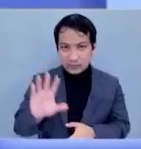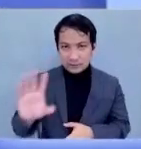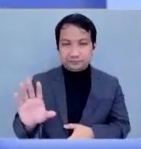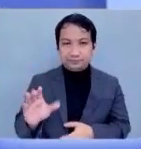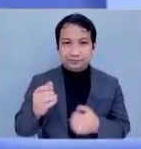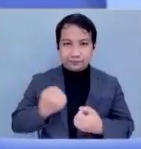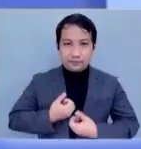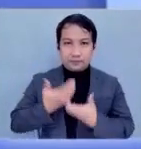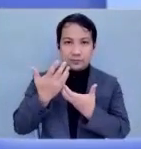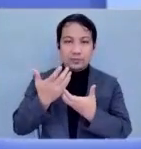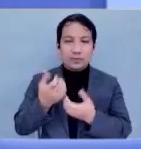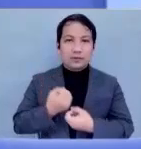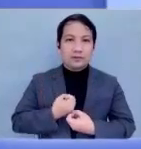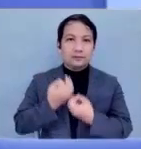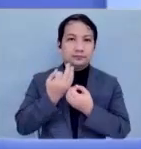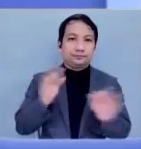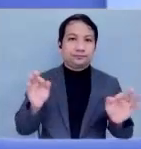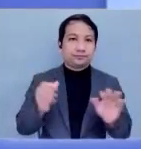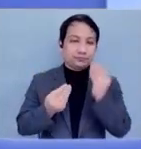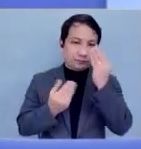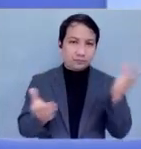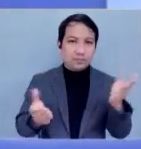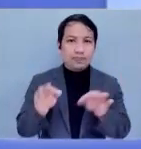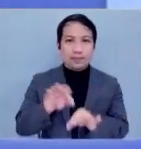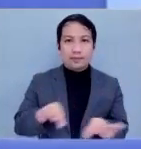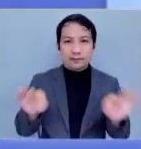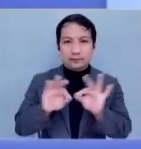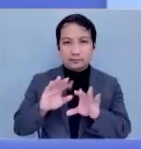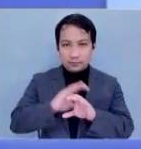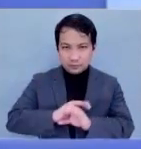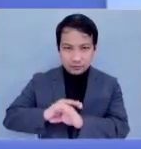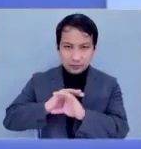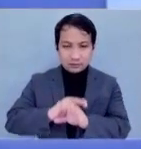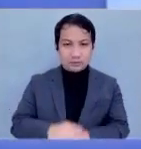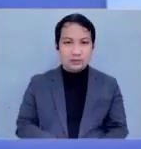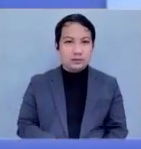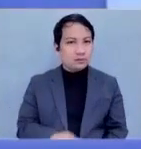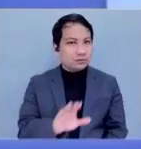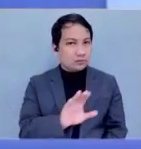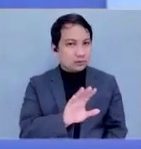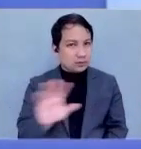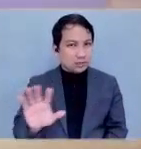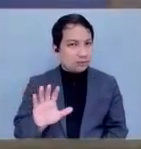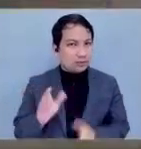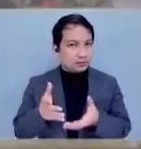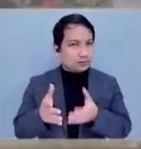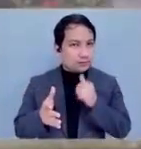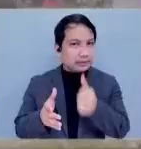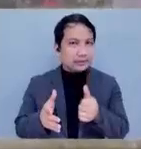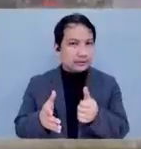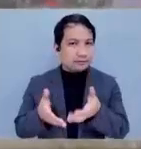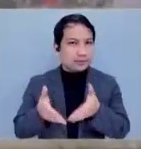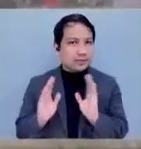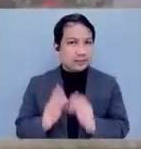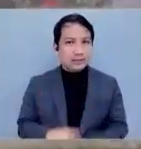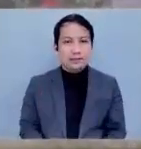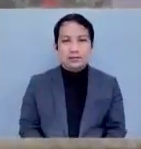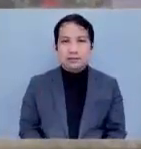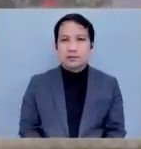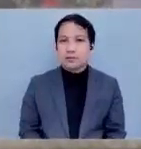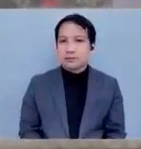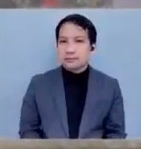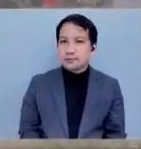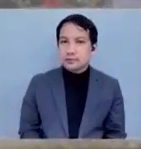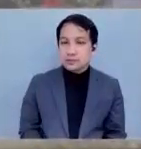or freedom of speech, pero dapat daw mag-ingat. We don't tolerate these things. Sana man,